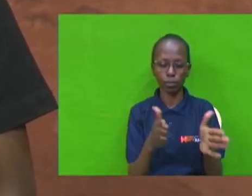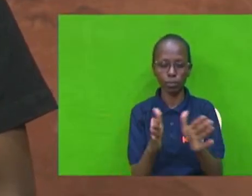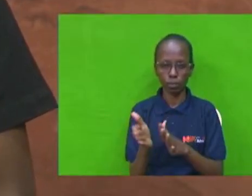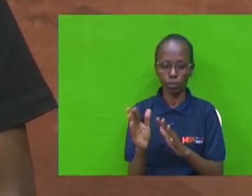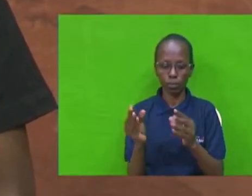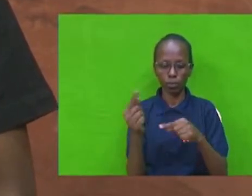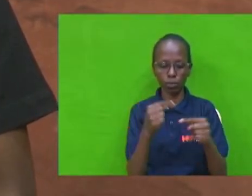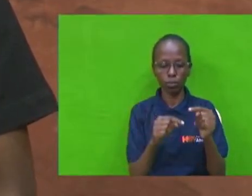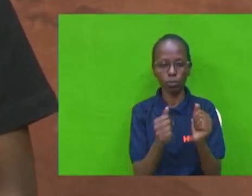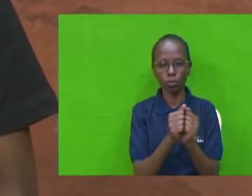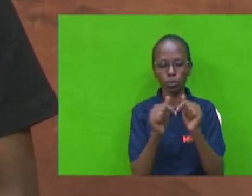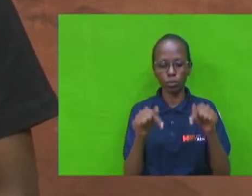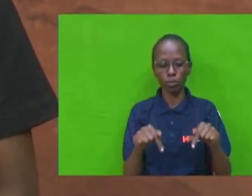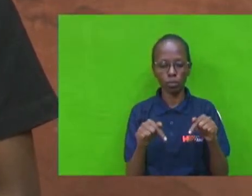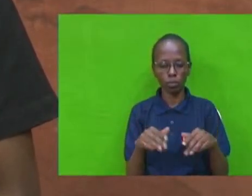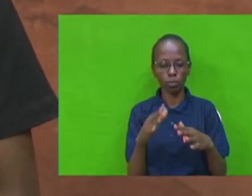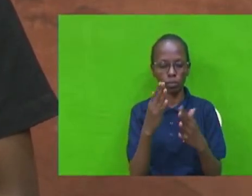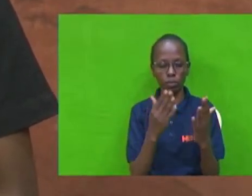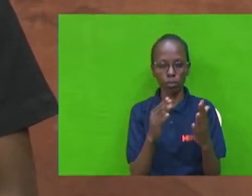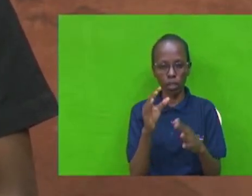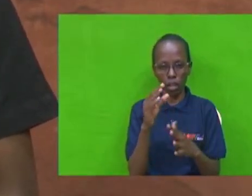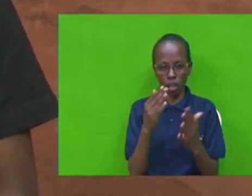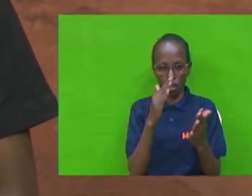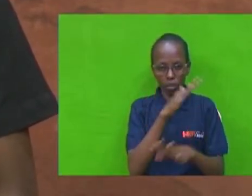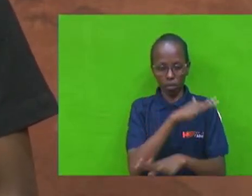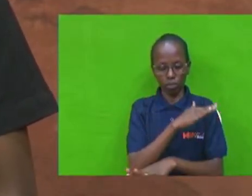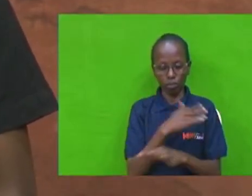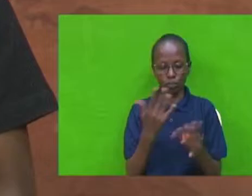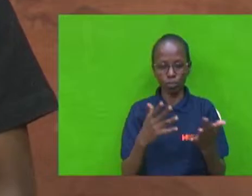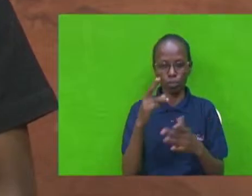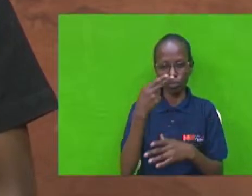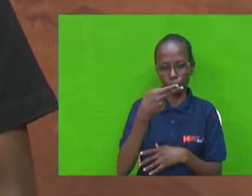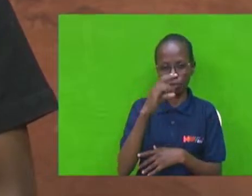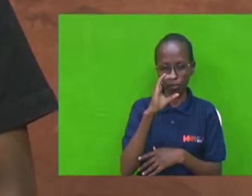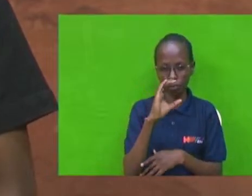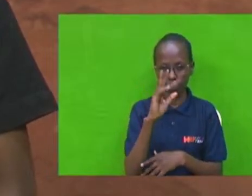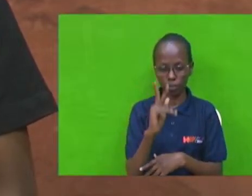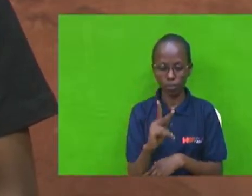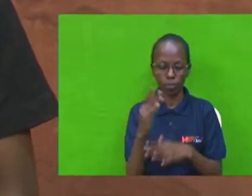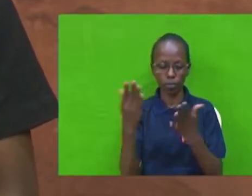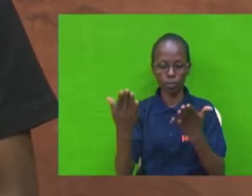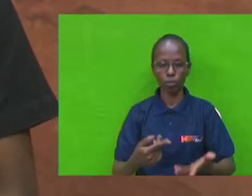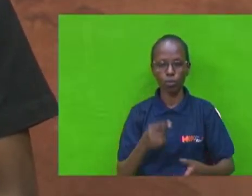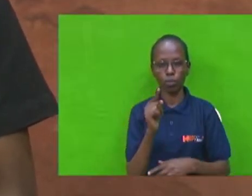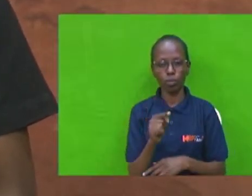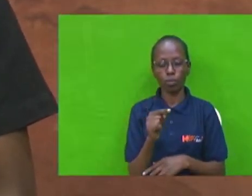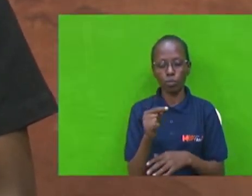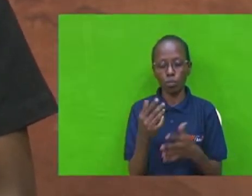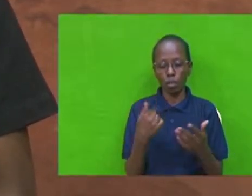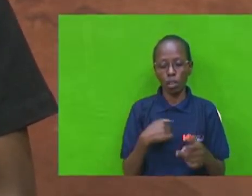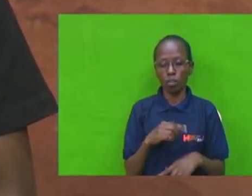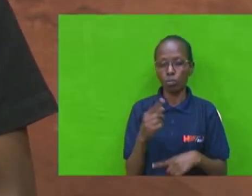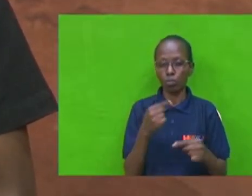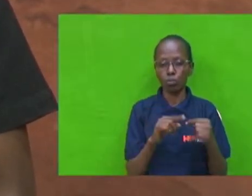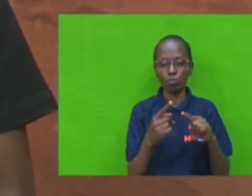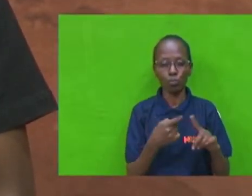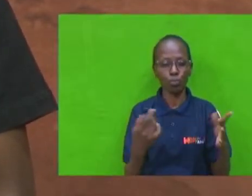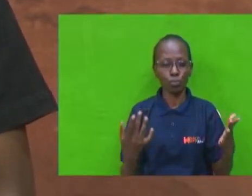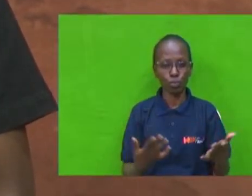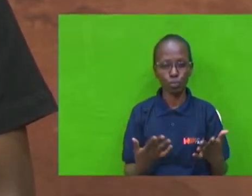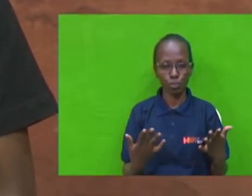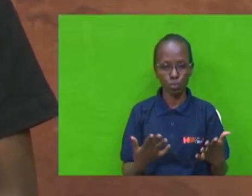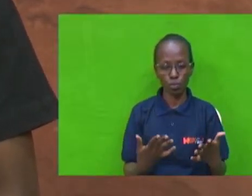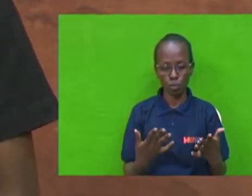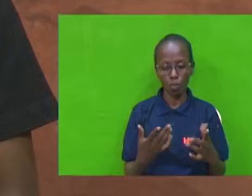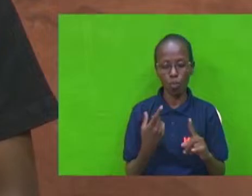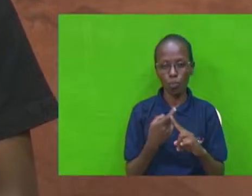tena jioni ya leo katika runinga yetu ya Hope Channel Kenya na kukaribisha sana. Tunakujia moja kwa moja, yani